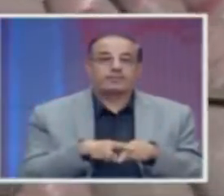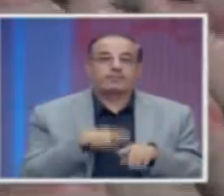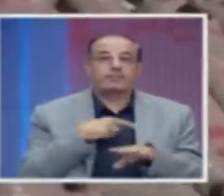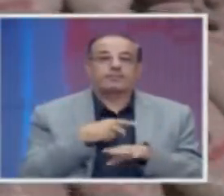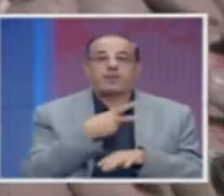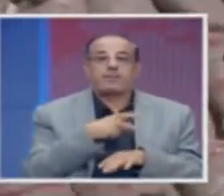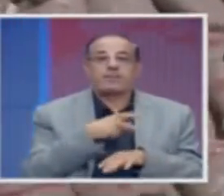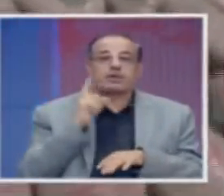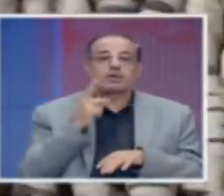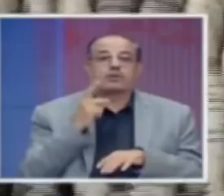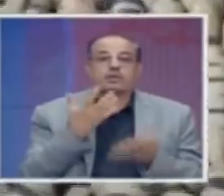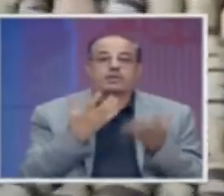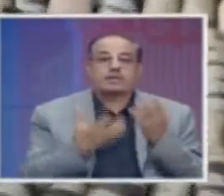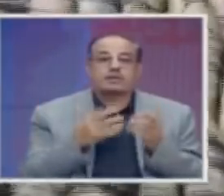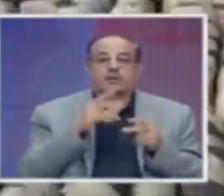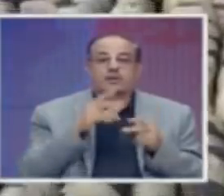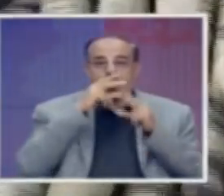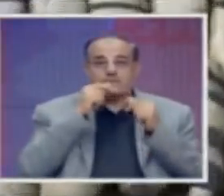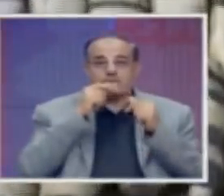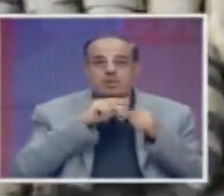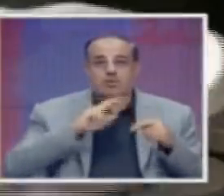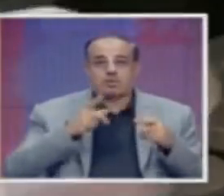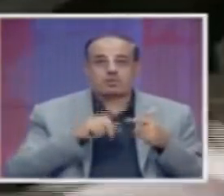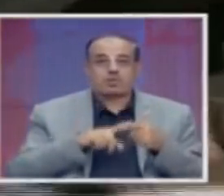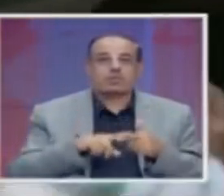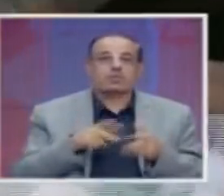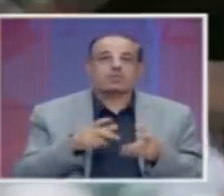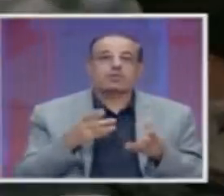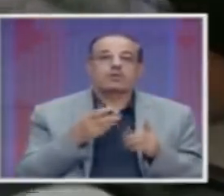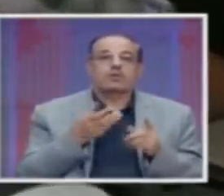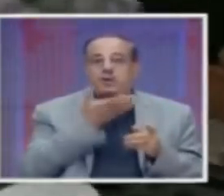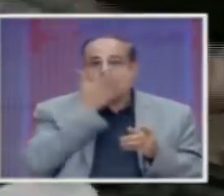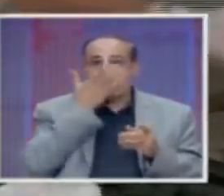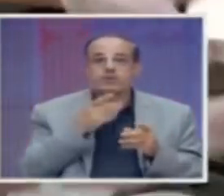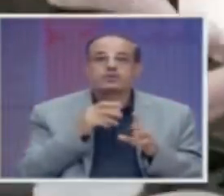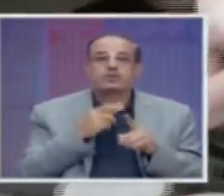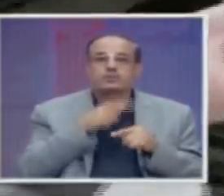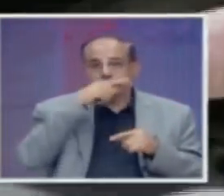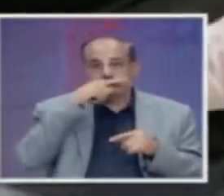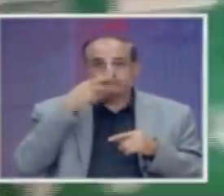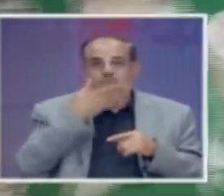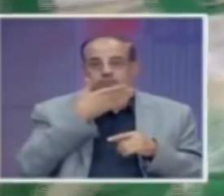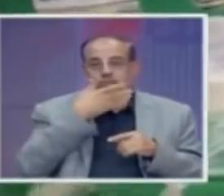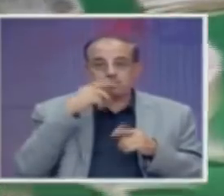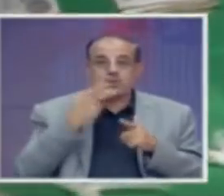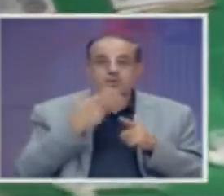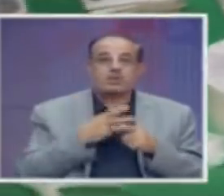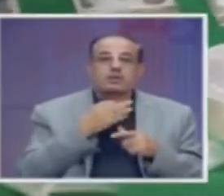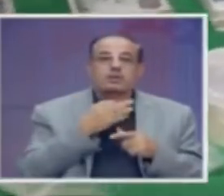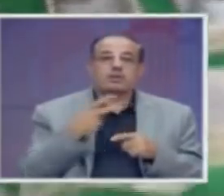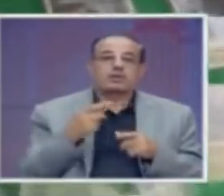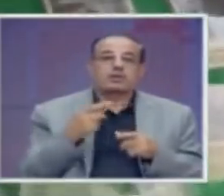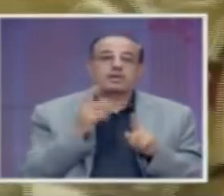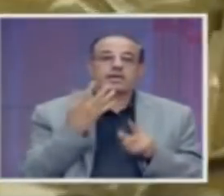وقرابة 211 كيلوغرام من نبات البنجو المخدر وكمية من مخدر الهيروين وزنت ما يزيد عن